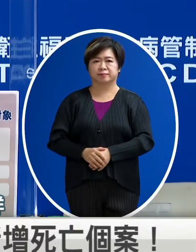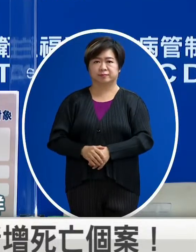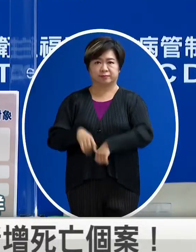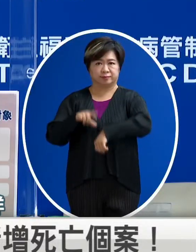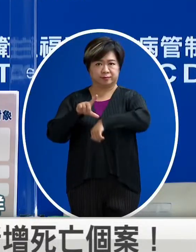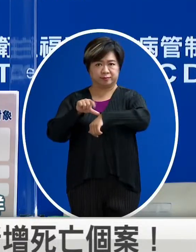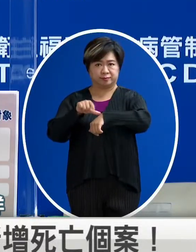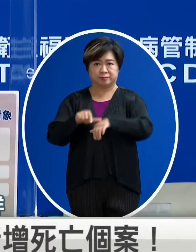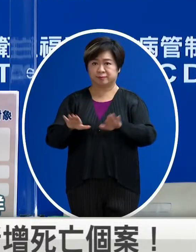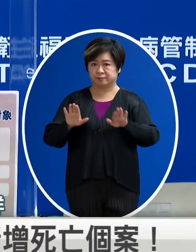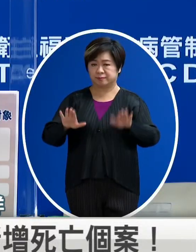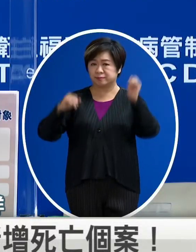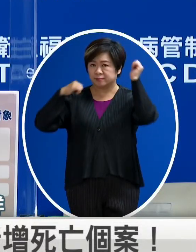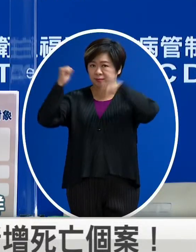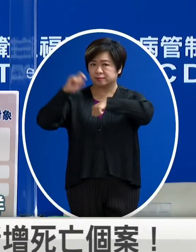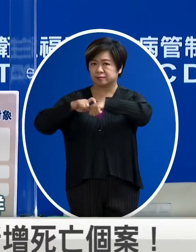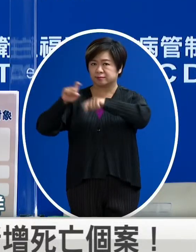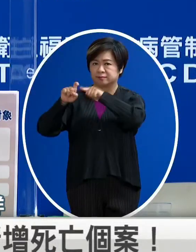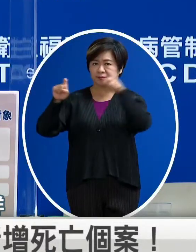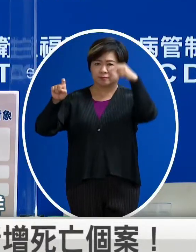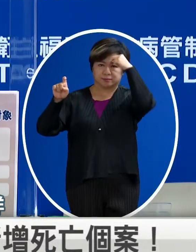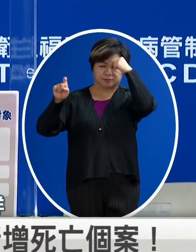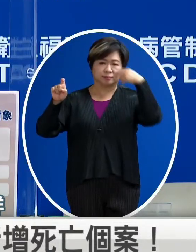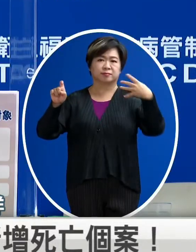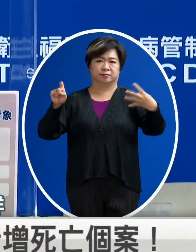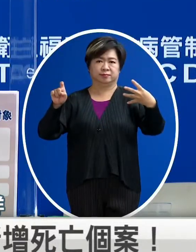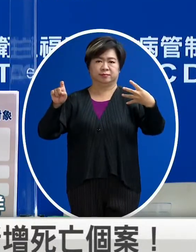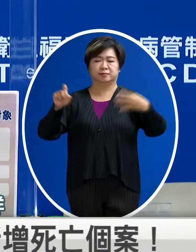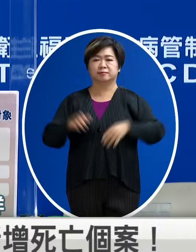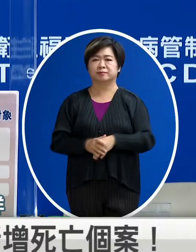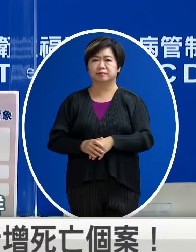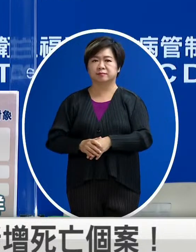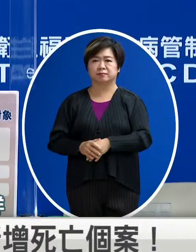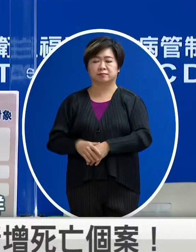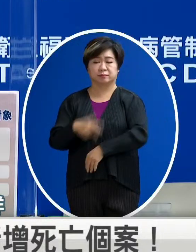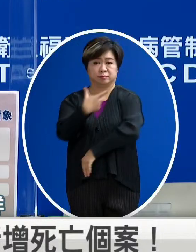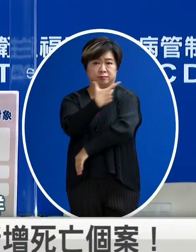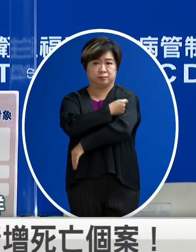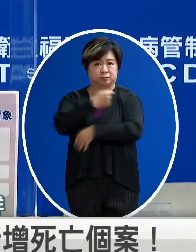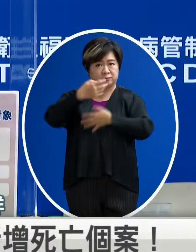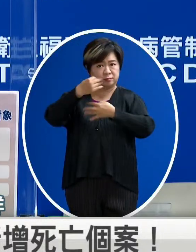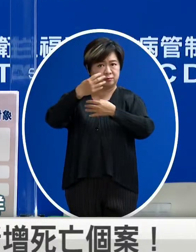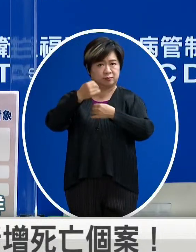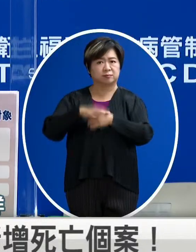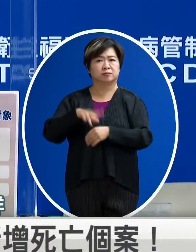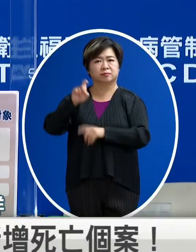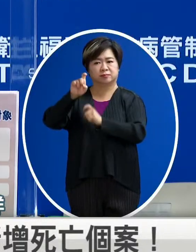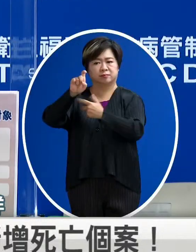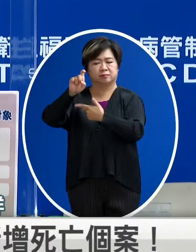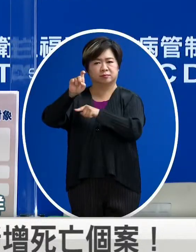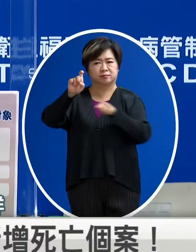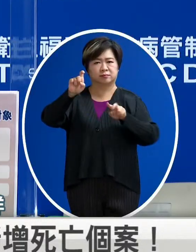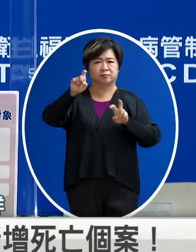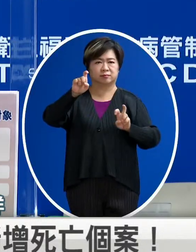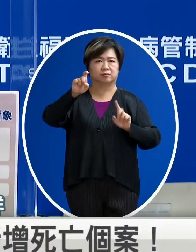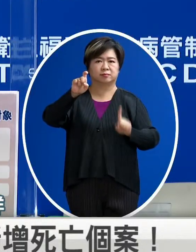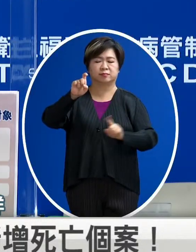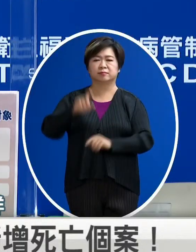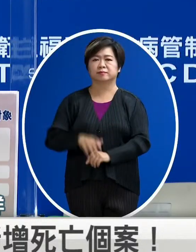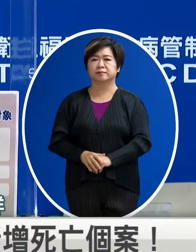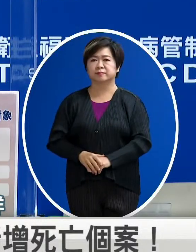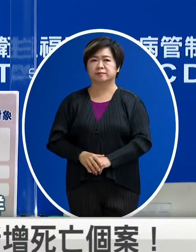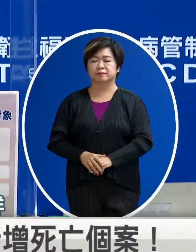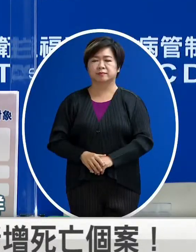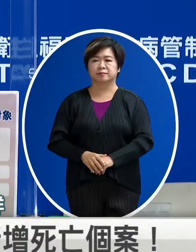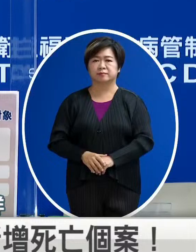时间事实上就是今天上午10点到下午6点，那施打时期是在17号到10月21号，